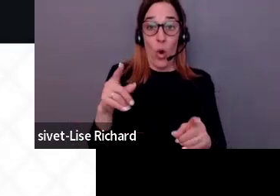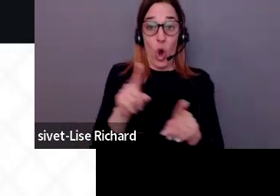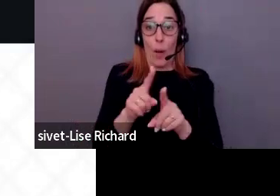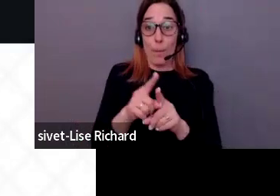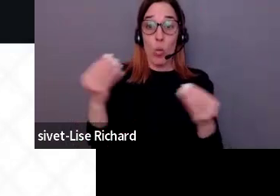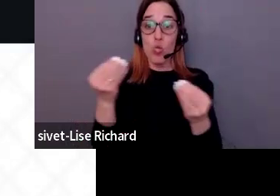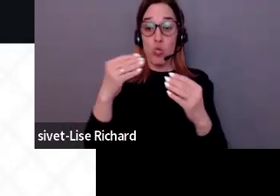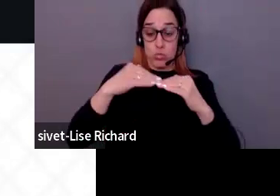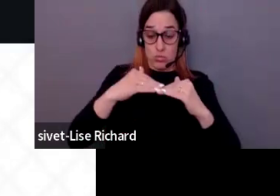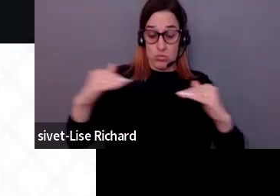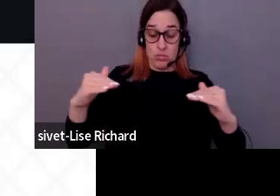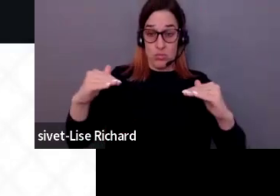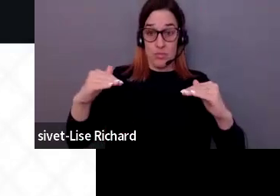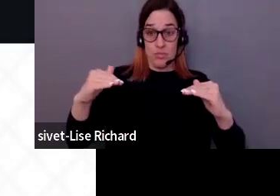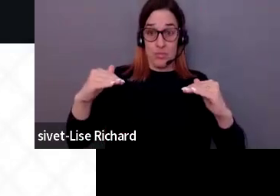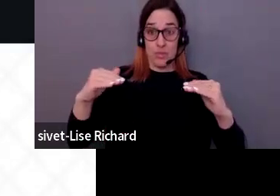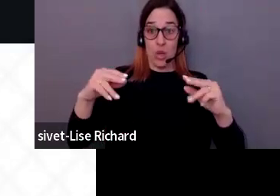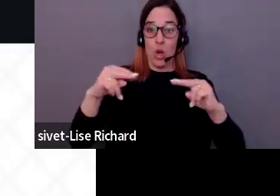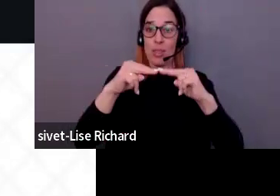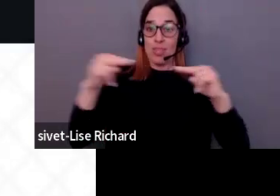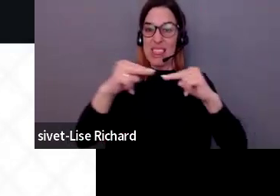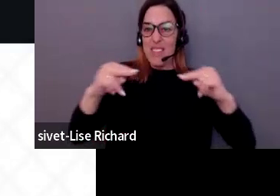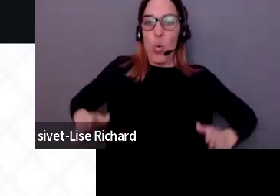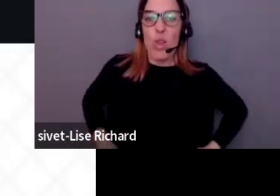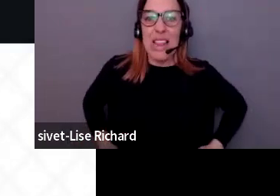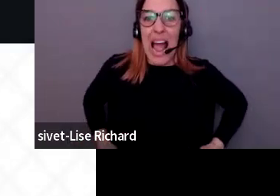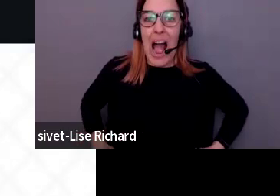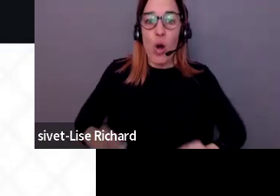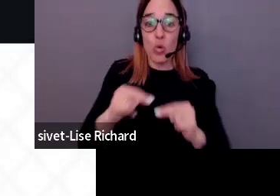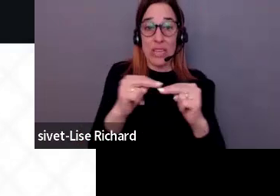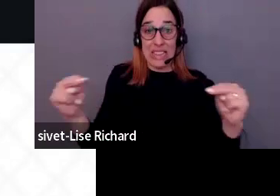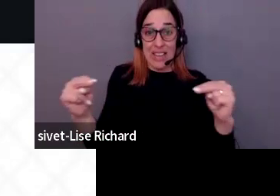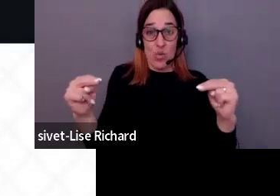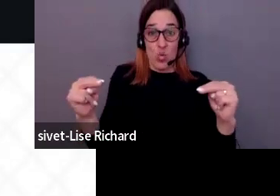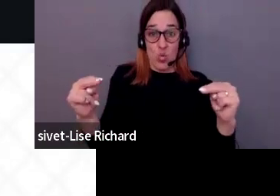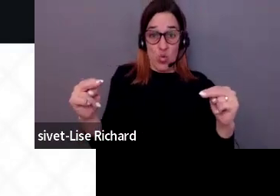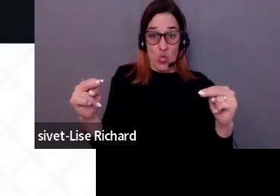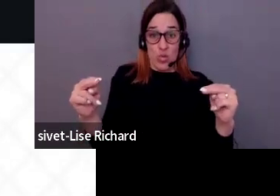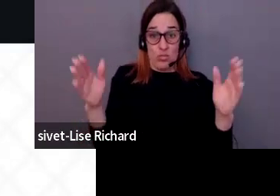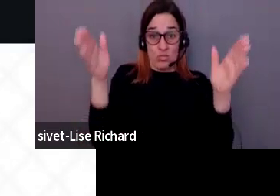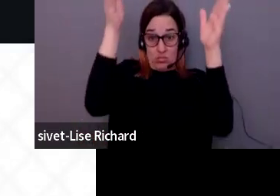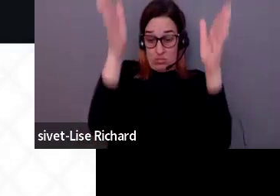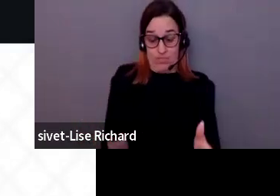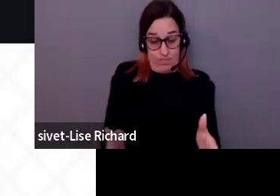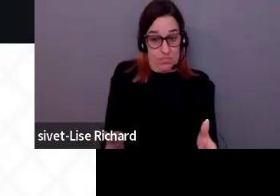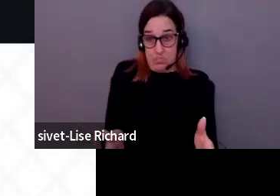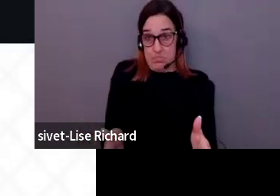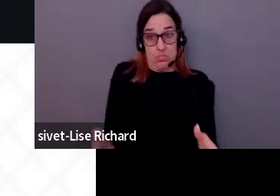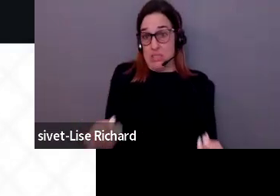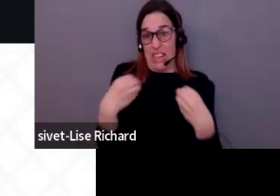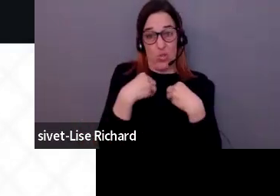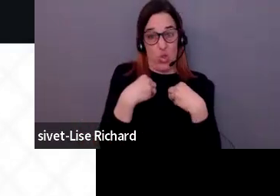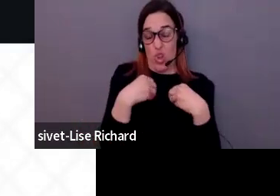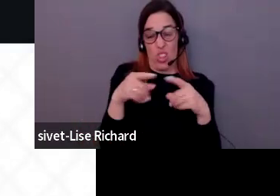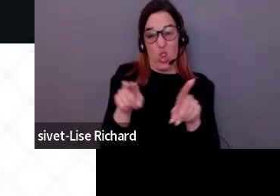pardon, au niveau des hanches qui sont le plus large. Ça nous donne encore